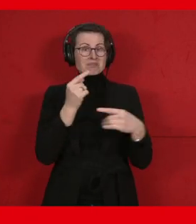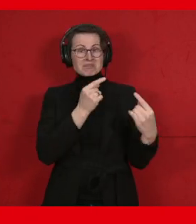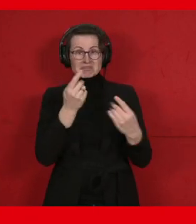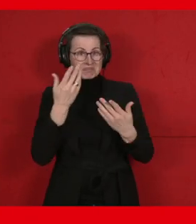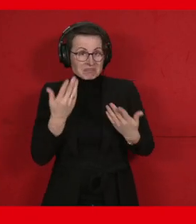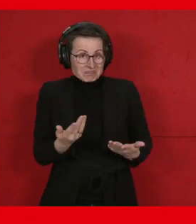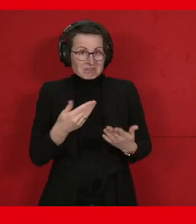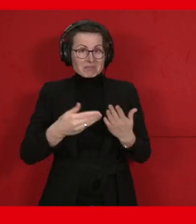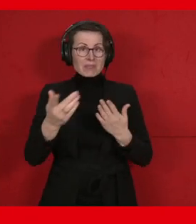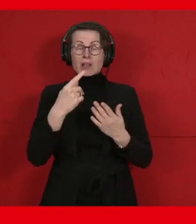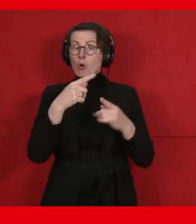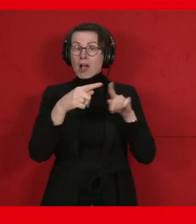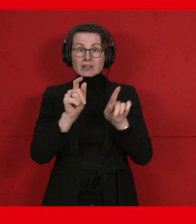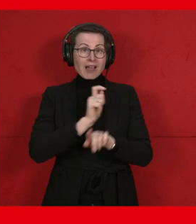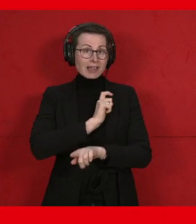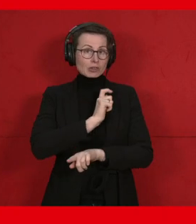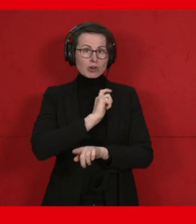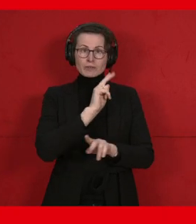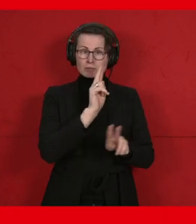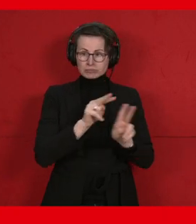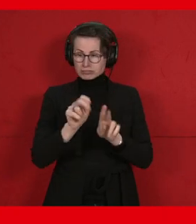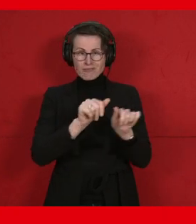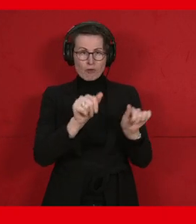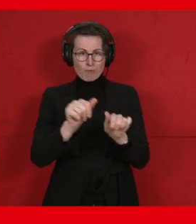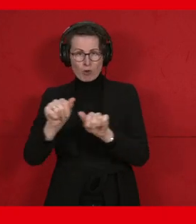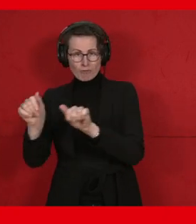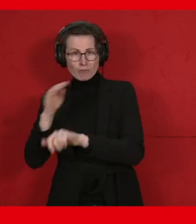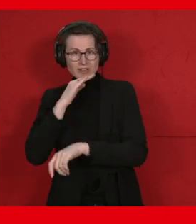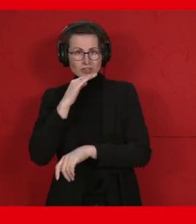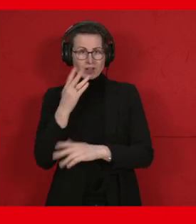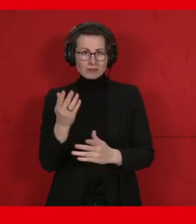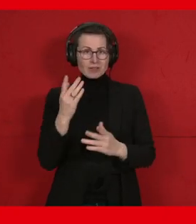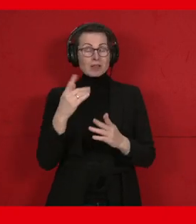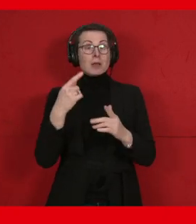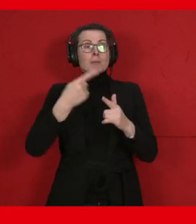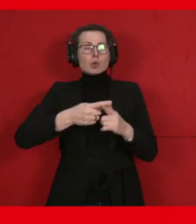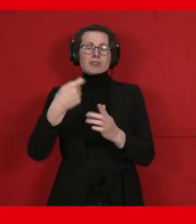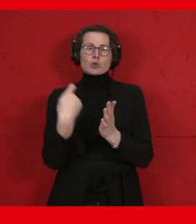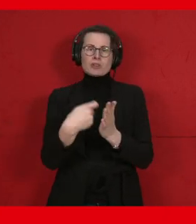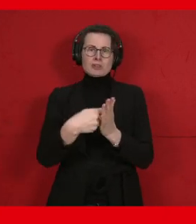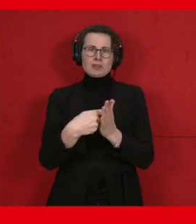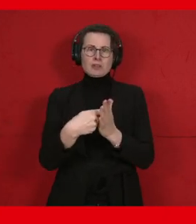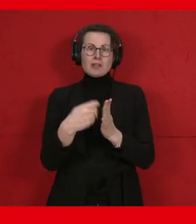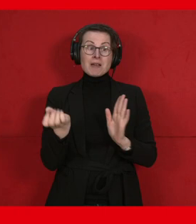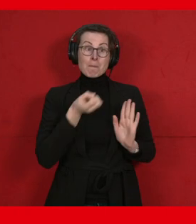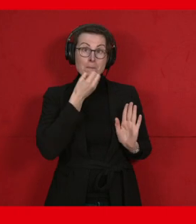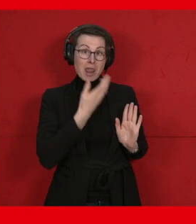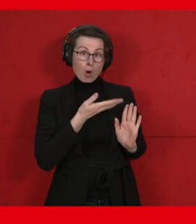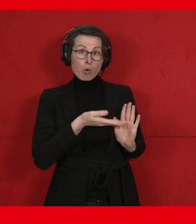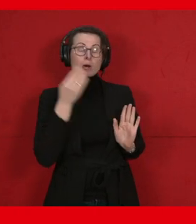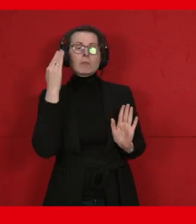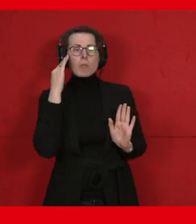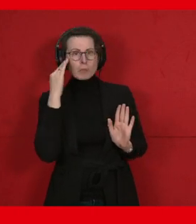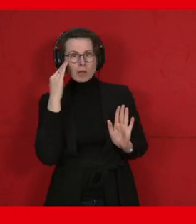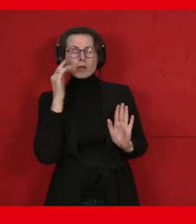oder andere Eigenschaften, die verschiedene Arten von Wasserstoff haben? Und wie entwickeln sich die Kosten auf Dauer? Blauer ist jetzt aktuell